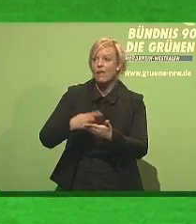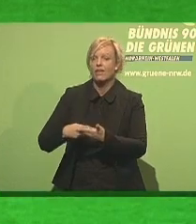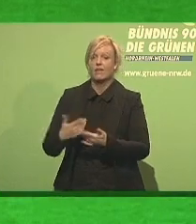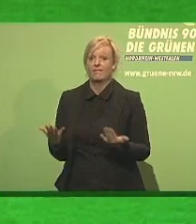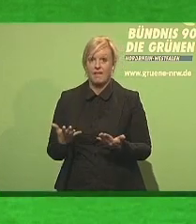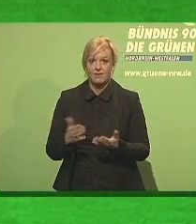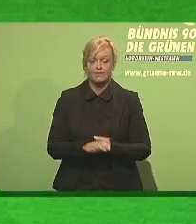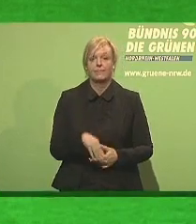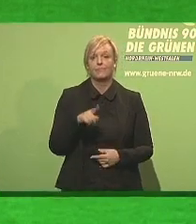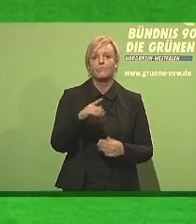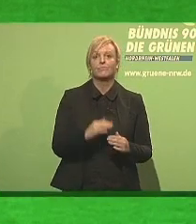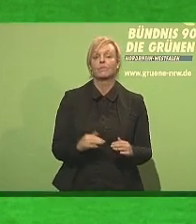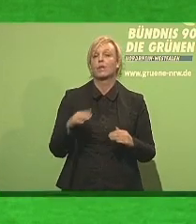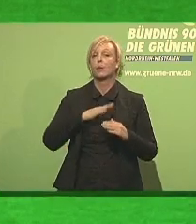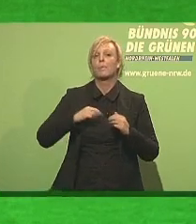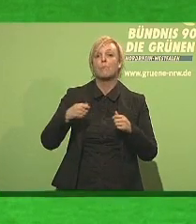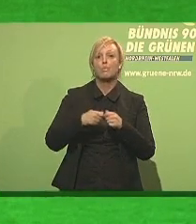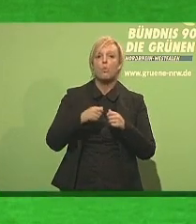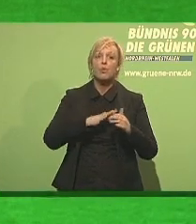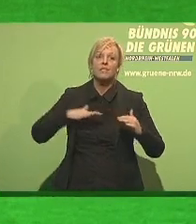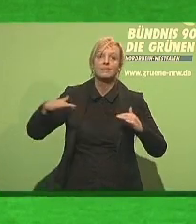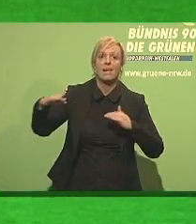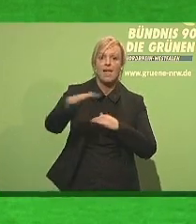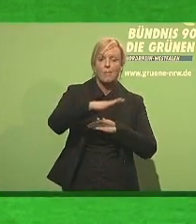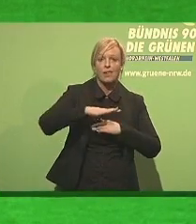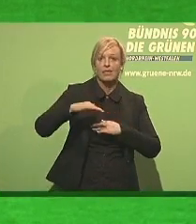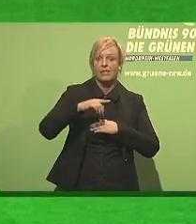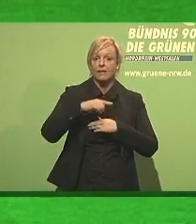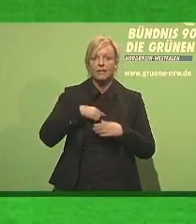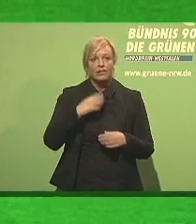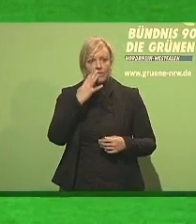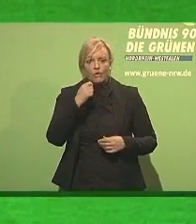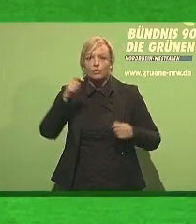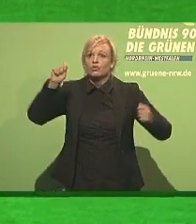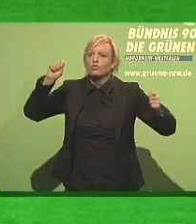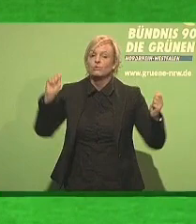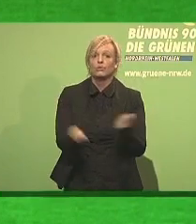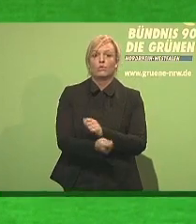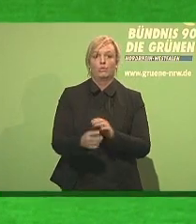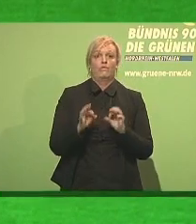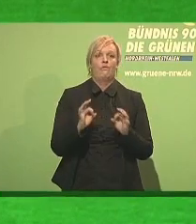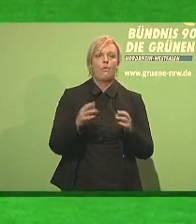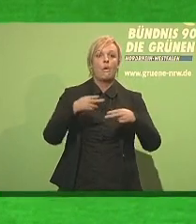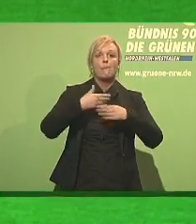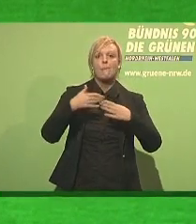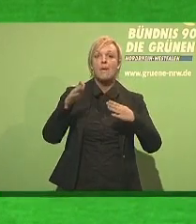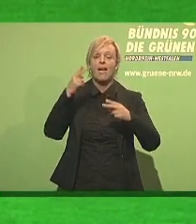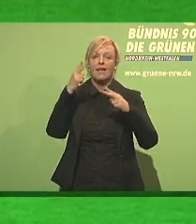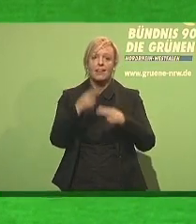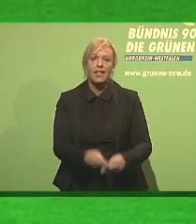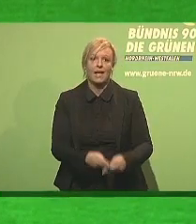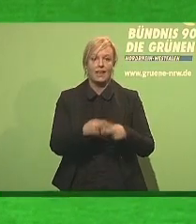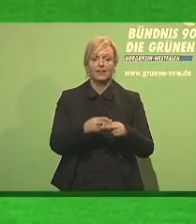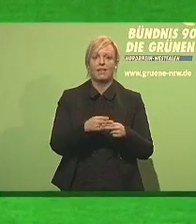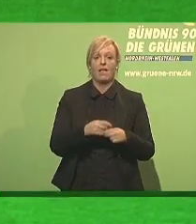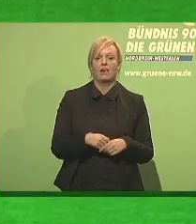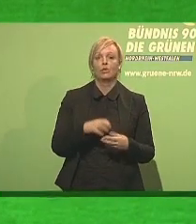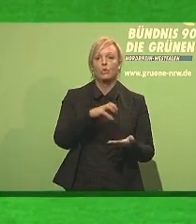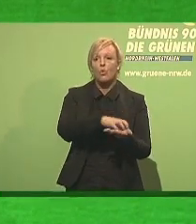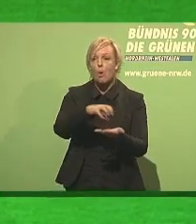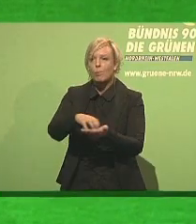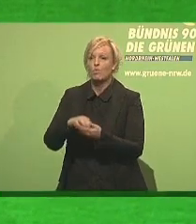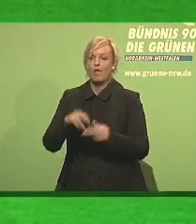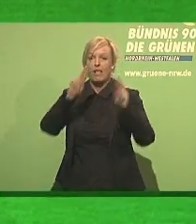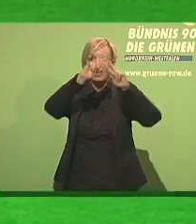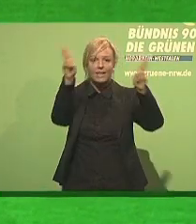auf Bundesebene endlich etwas Entscheidendes tut für mehr Gerechtigkeit, kommunal, international.